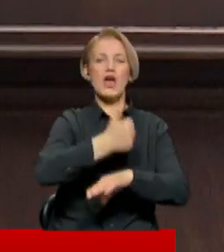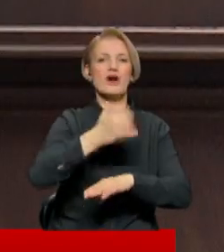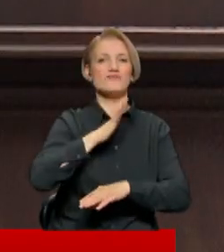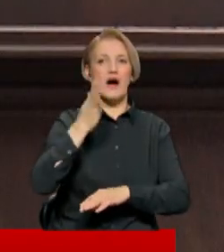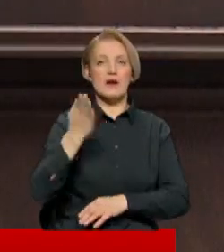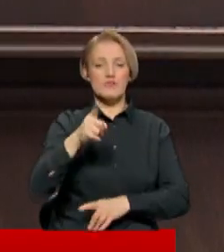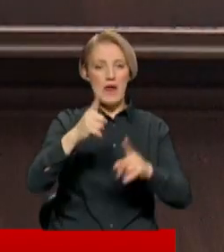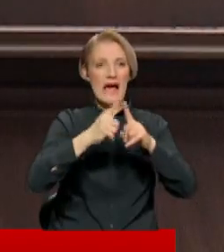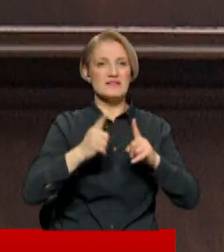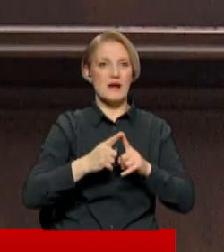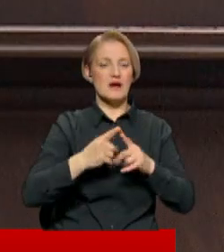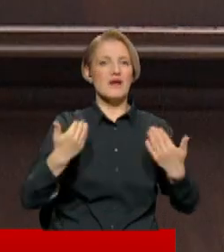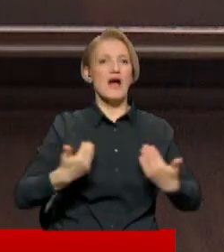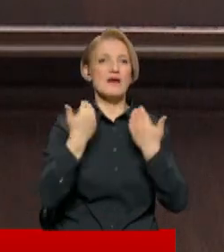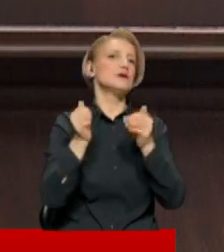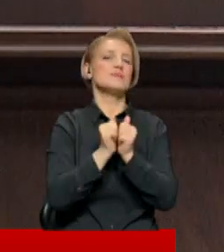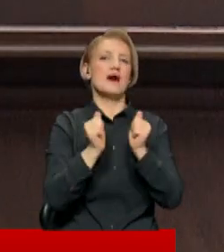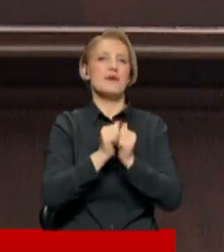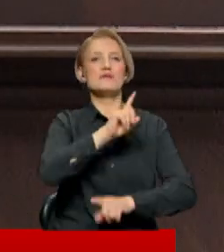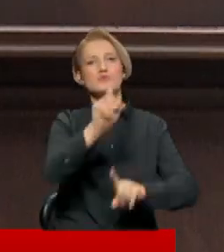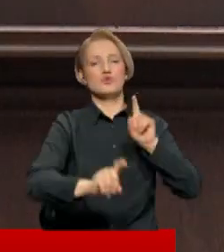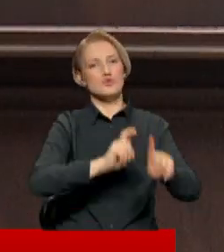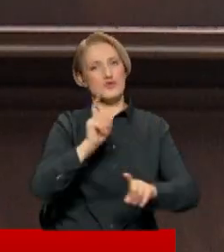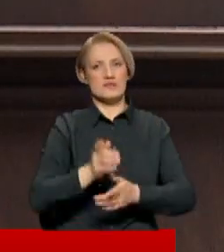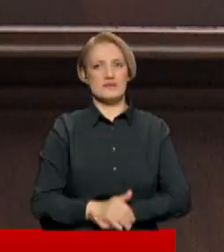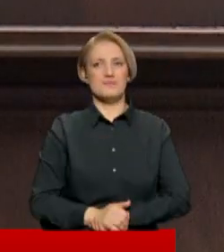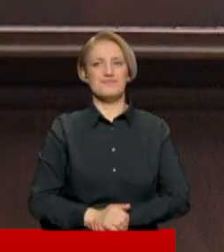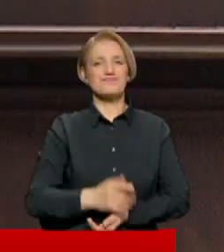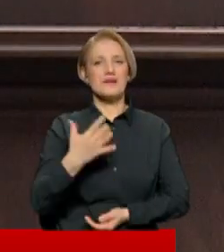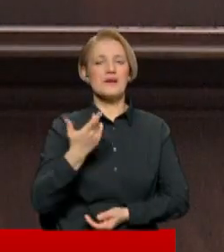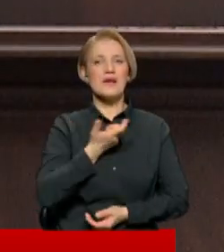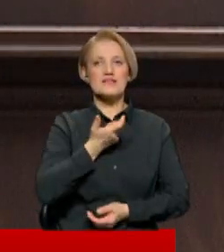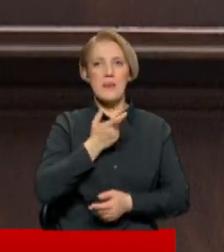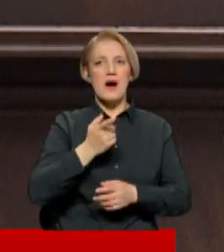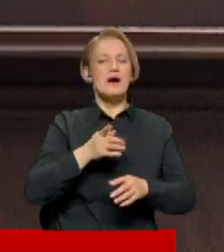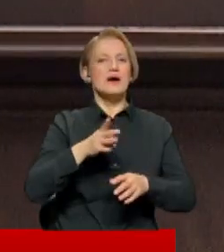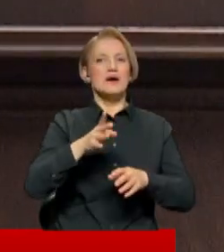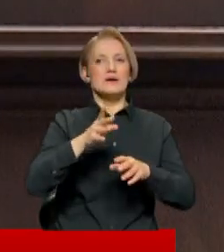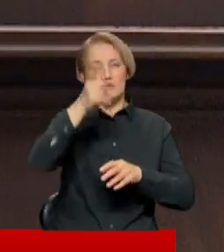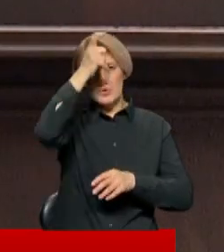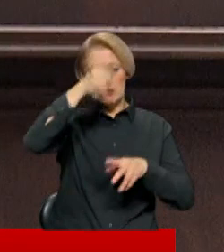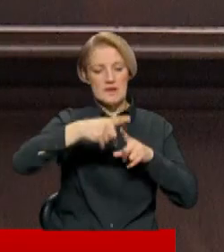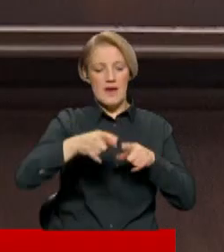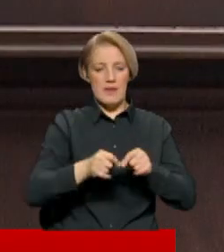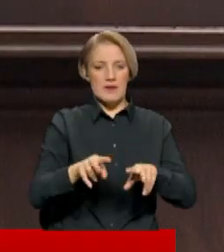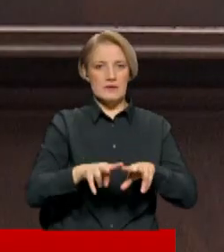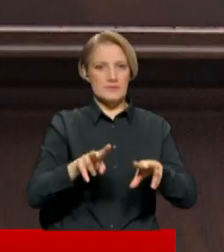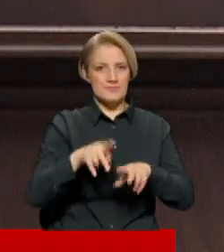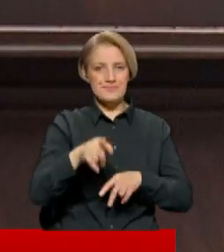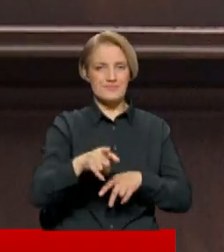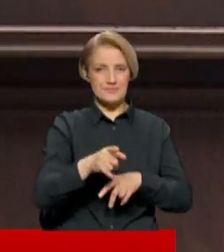bunların hesabını yargıyla beraber soracağız solduracağız yasama organı Türkiye Büyük Millet Meclisinin